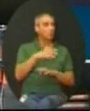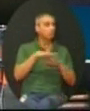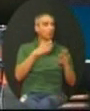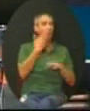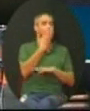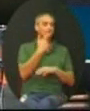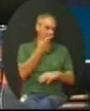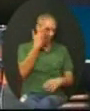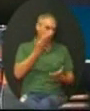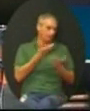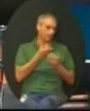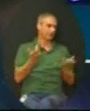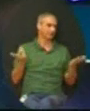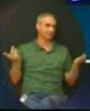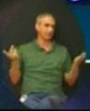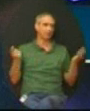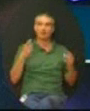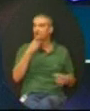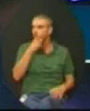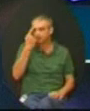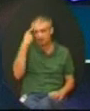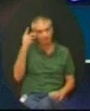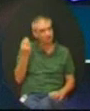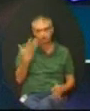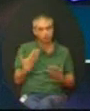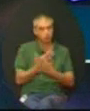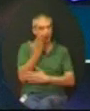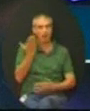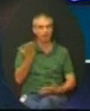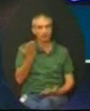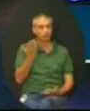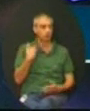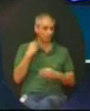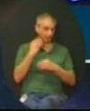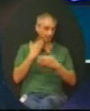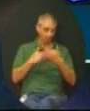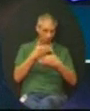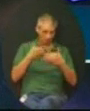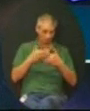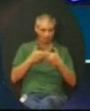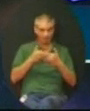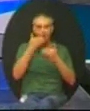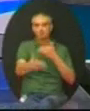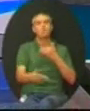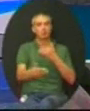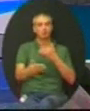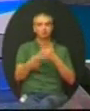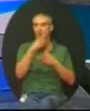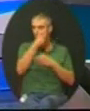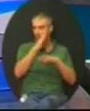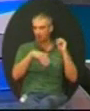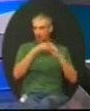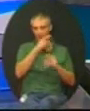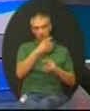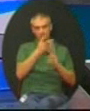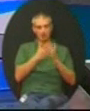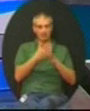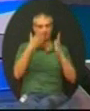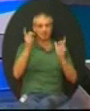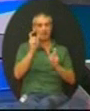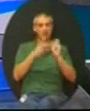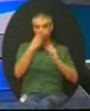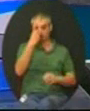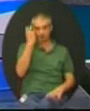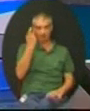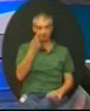ואתה לא מתייחס. כי אנחנו החלטנו שזה שטח מדינת ישראל. כי בנינו גדר ושמנו את זה בחוץ. אתה במו ידיך הגדלת את האוכלוסייה